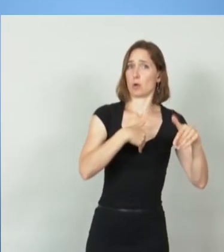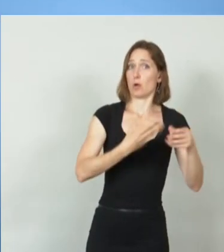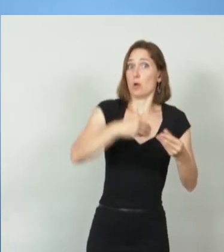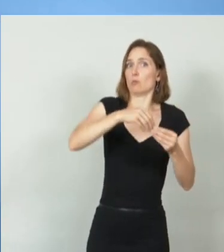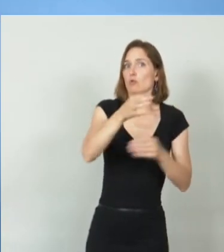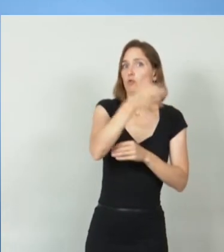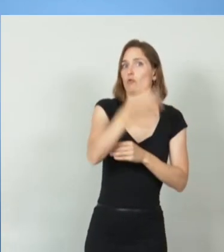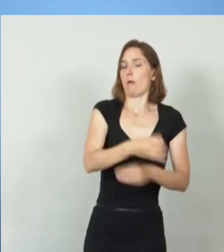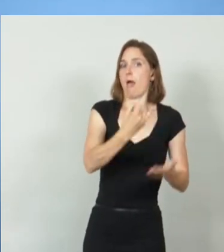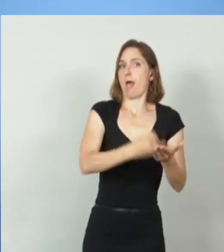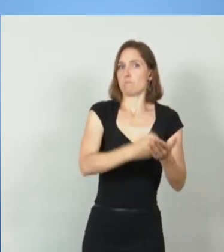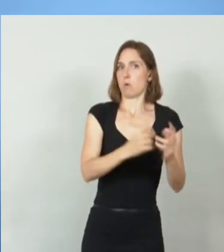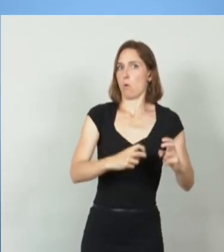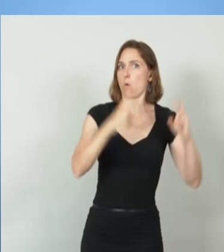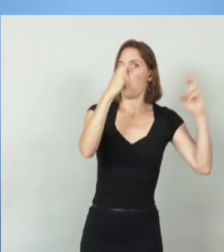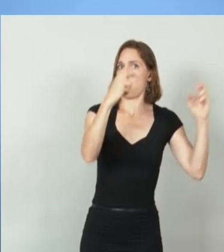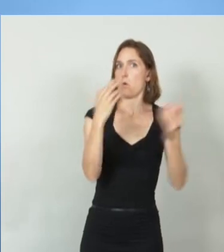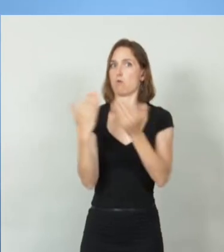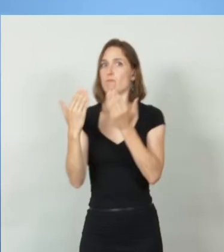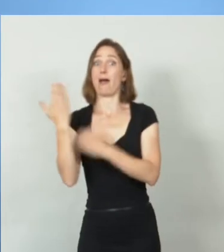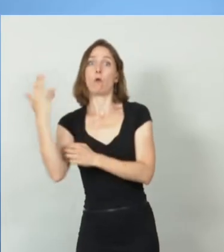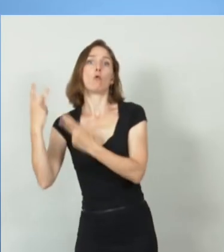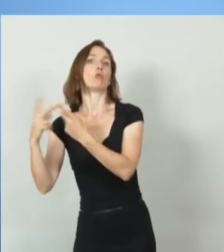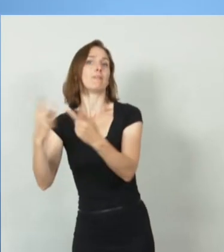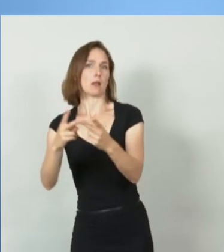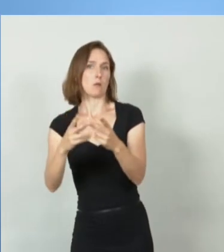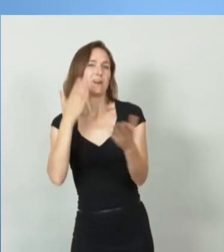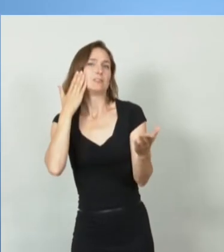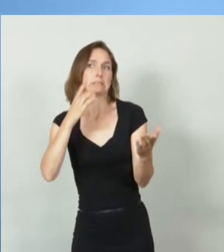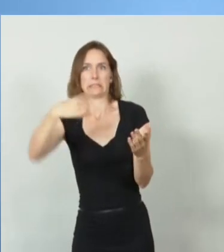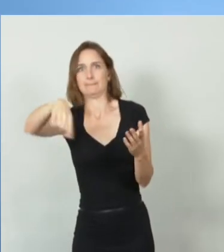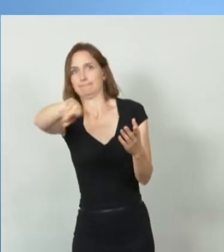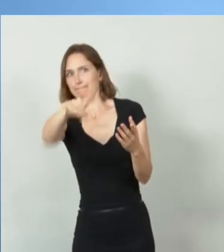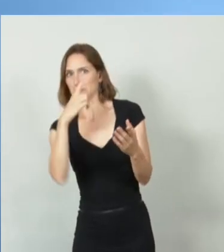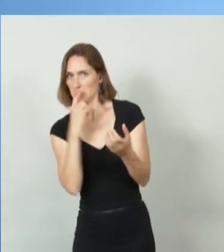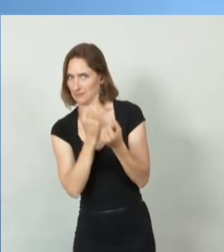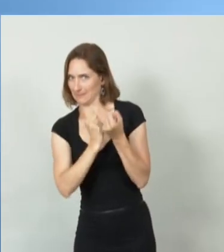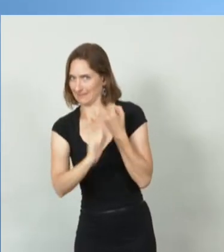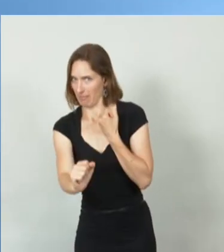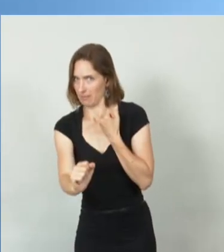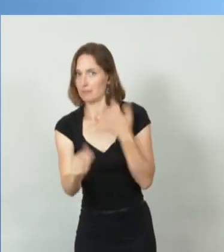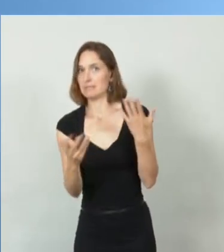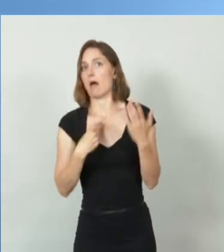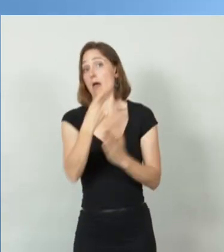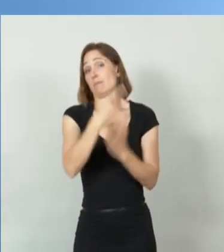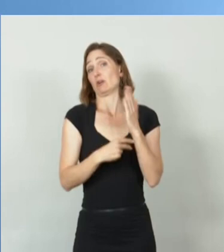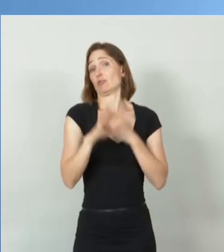bien plus important que dans les autres villes comparables je sais bien que ces ratios vous dérangent les animés et c'est la page 4 du compte administratif